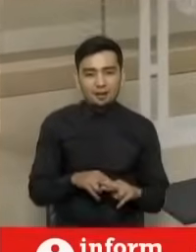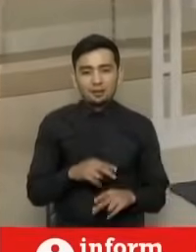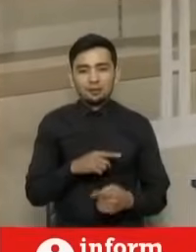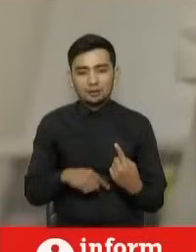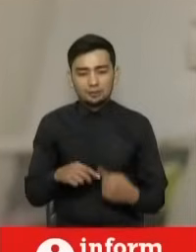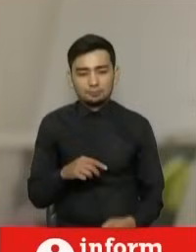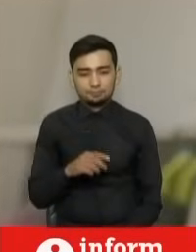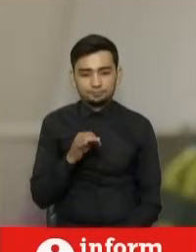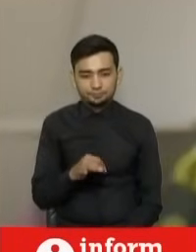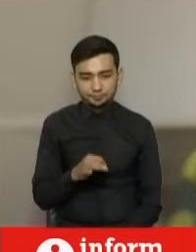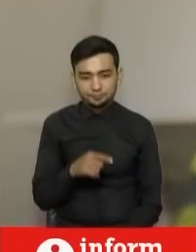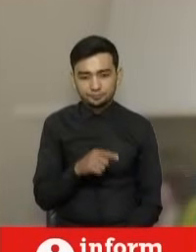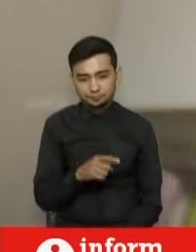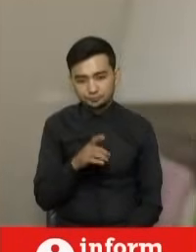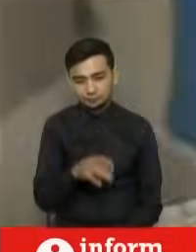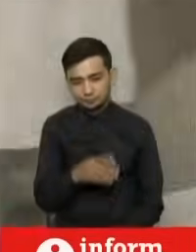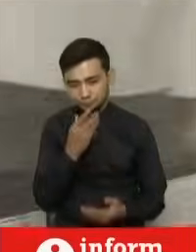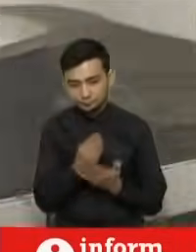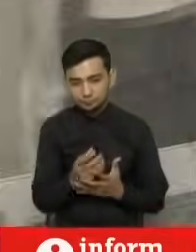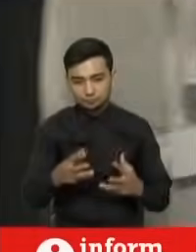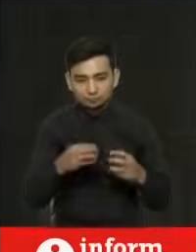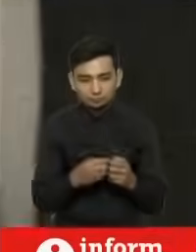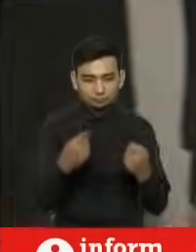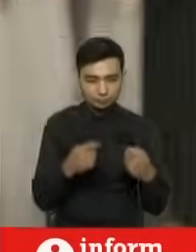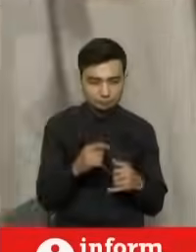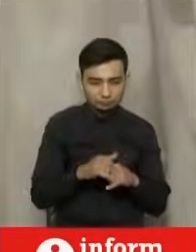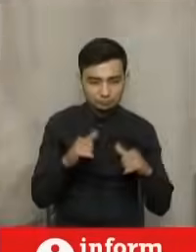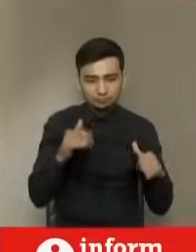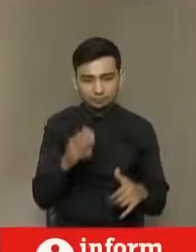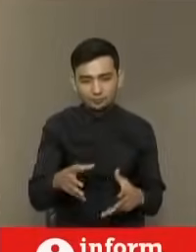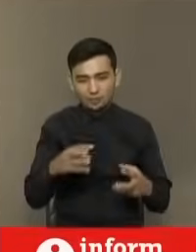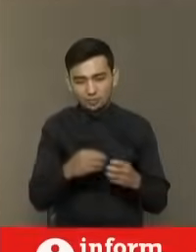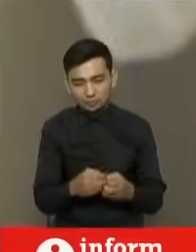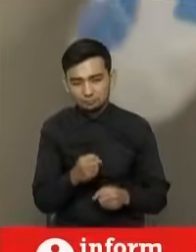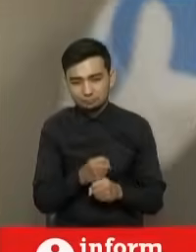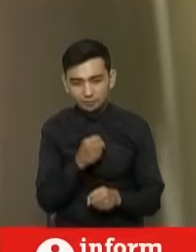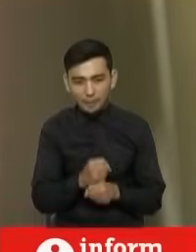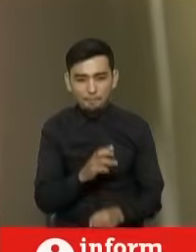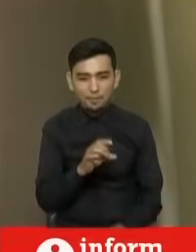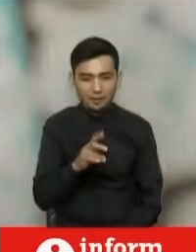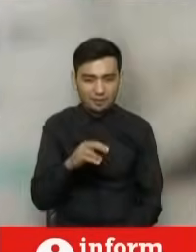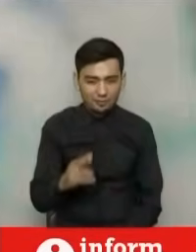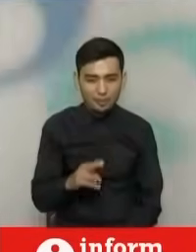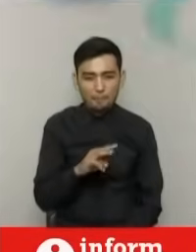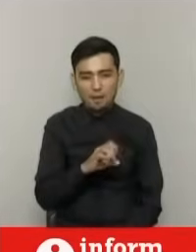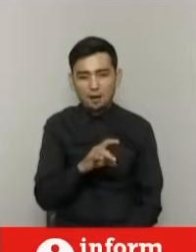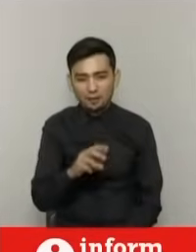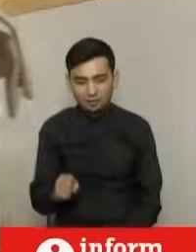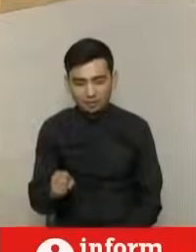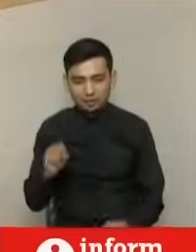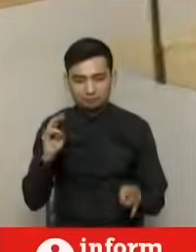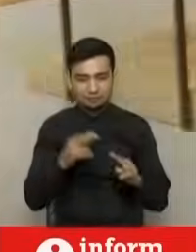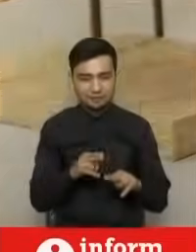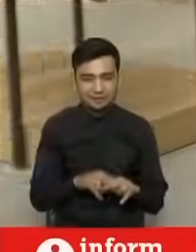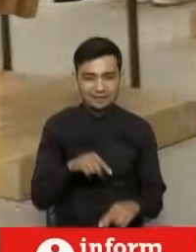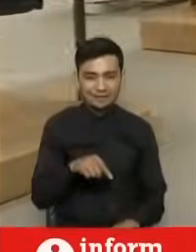это повышение среднего чека и общее повышение продаж, и в целом узнаваемость бренда, марки, да, потому что потоки в это